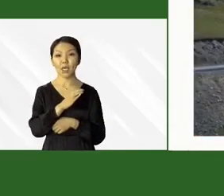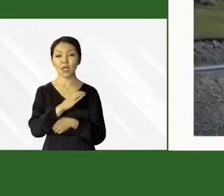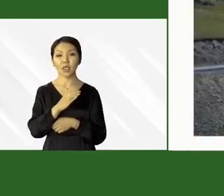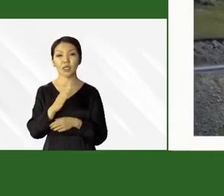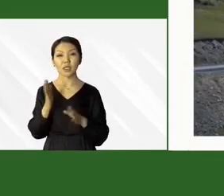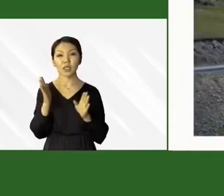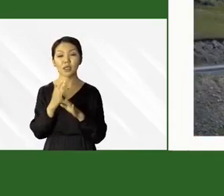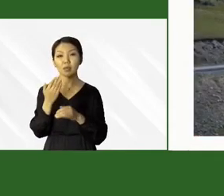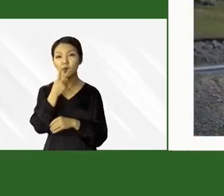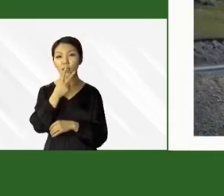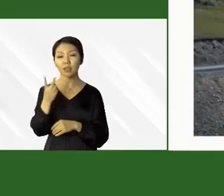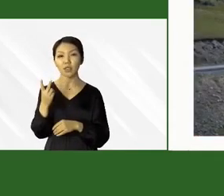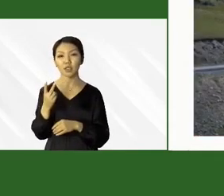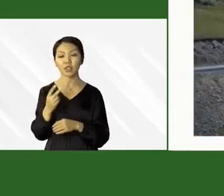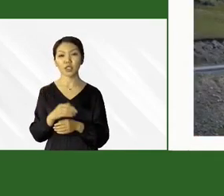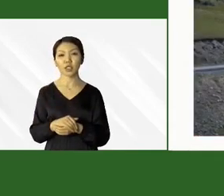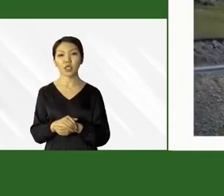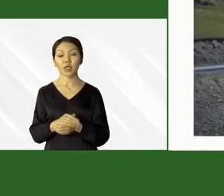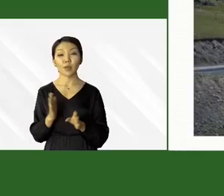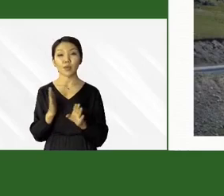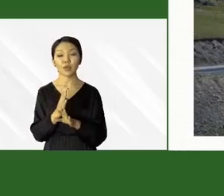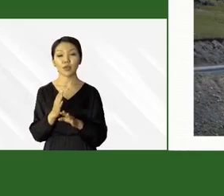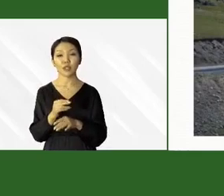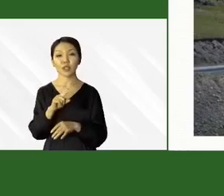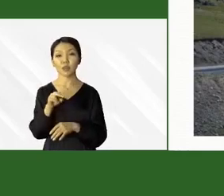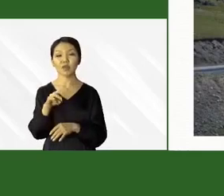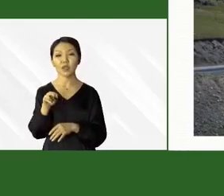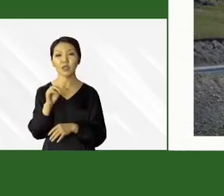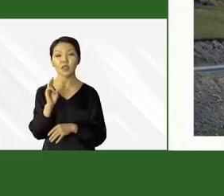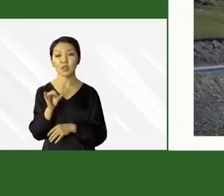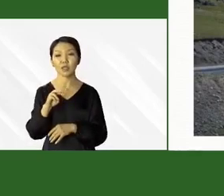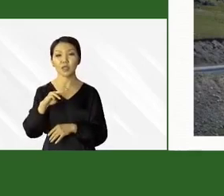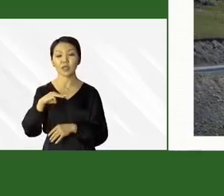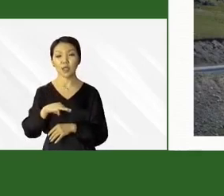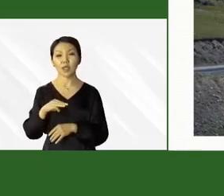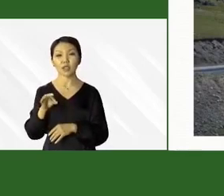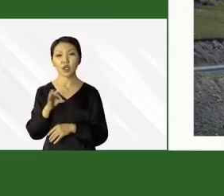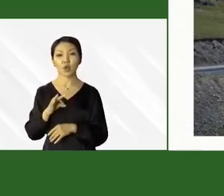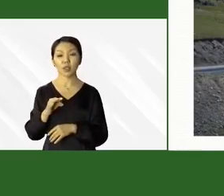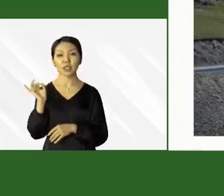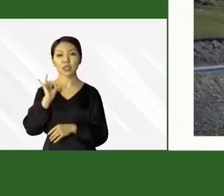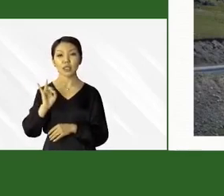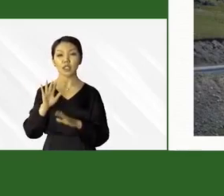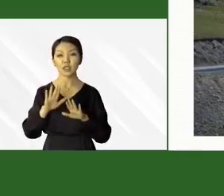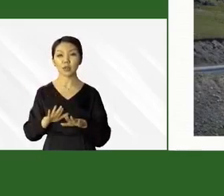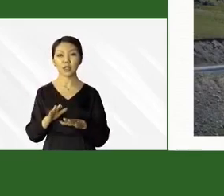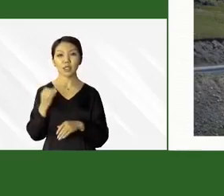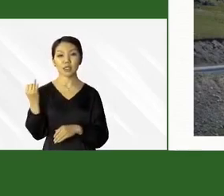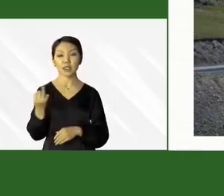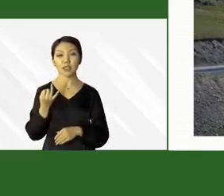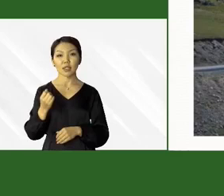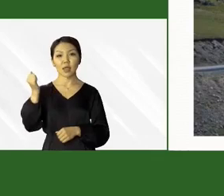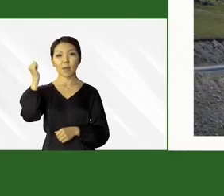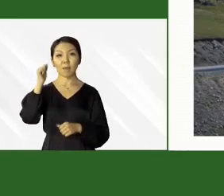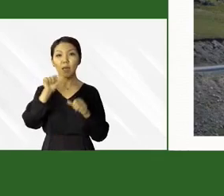пейзажи, нетронутые природы, заповедники Талаской области, исторические места, интересные